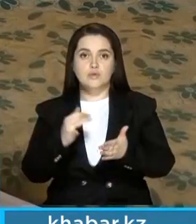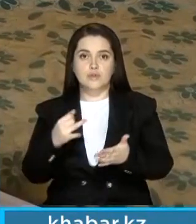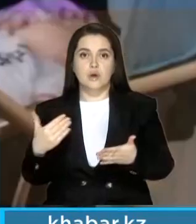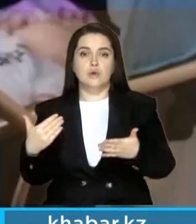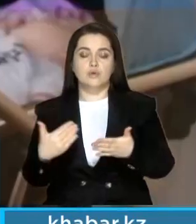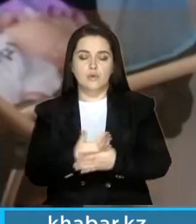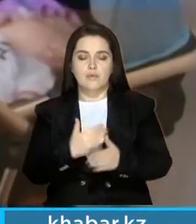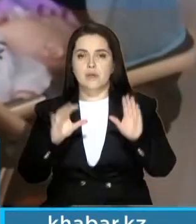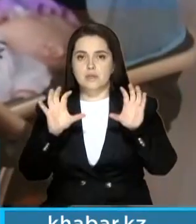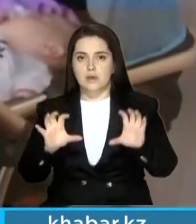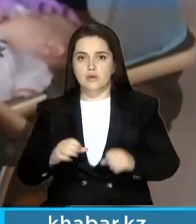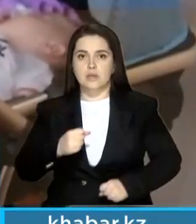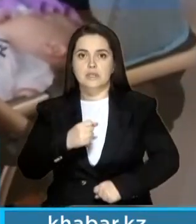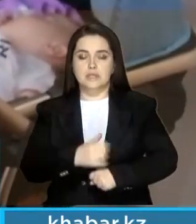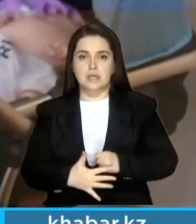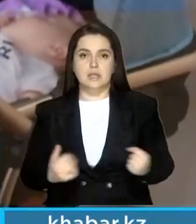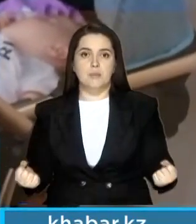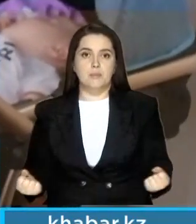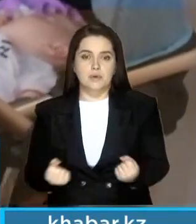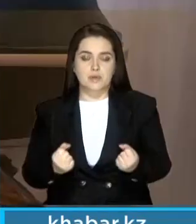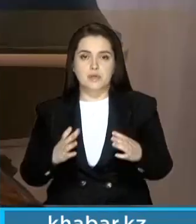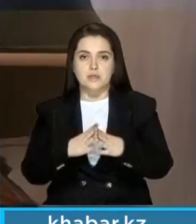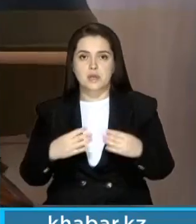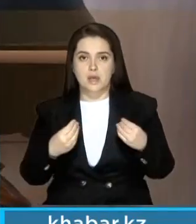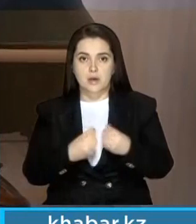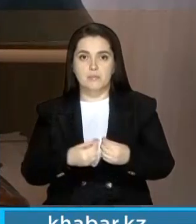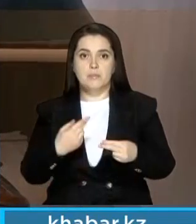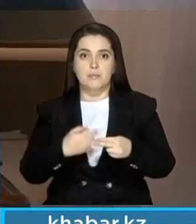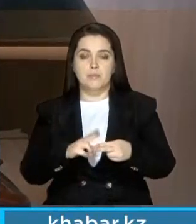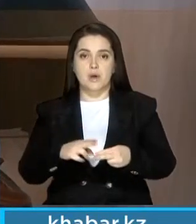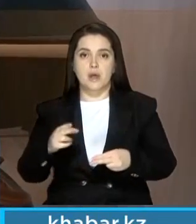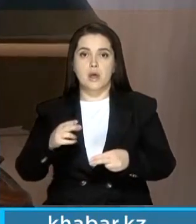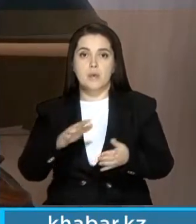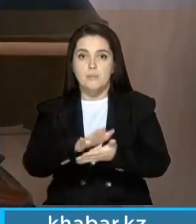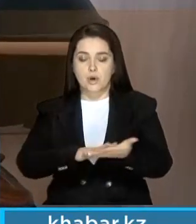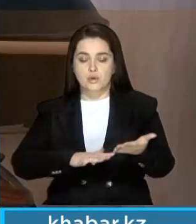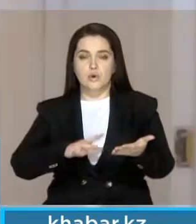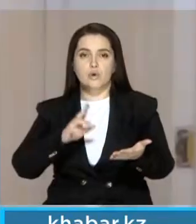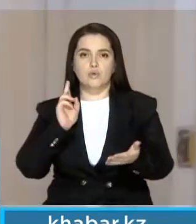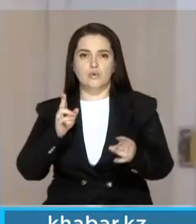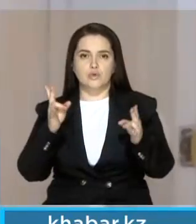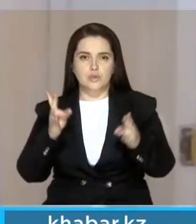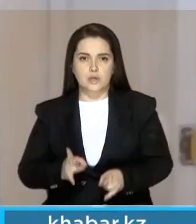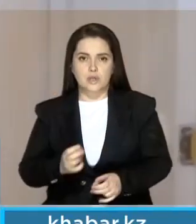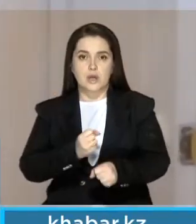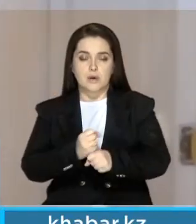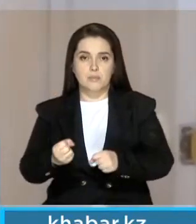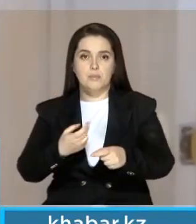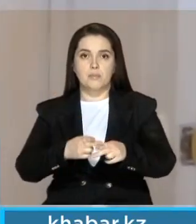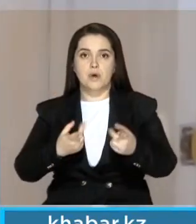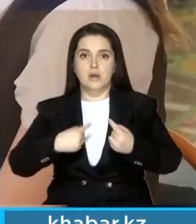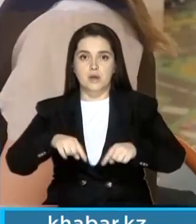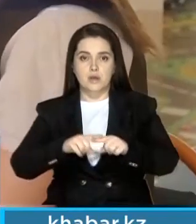новую концепцию центров поддержки семьи. Кризисные центры продолжат работать с жертвами дебоширов, а эти организации